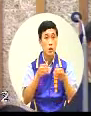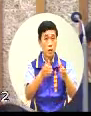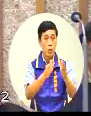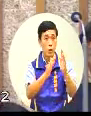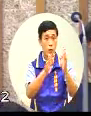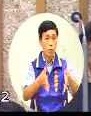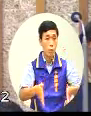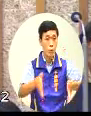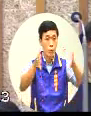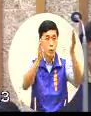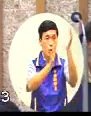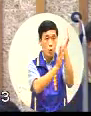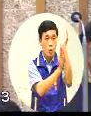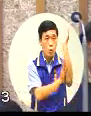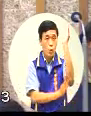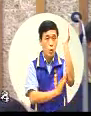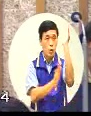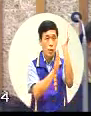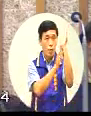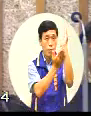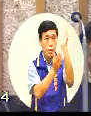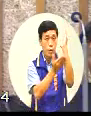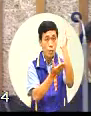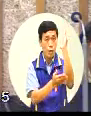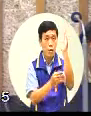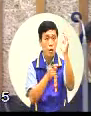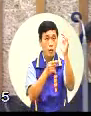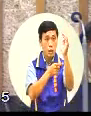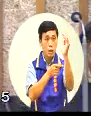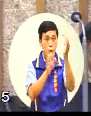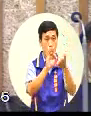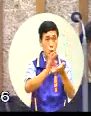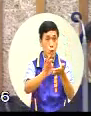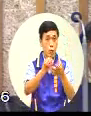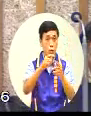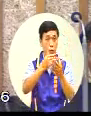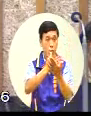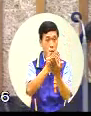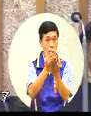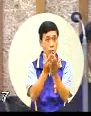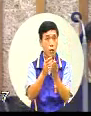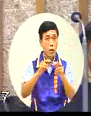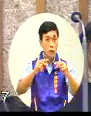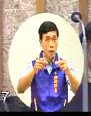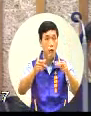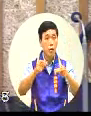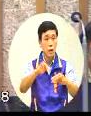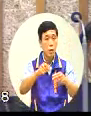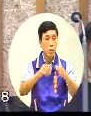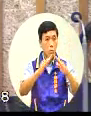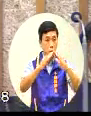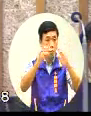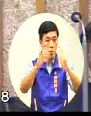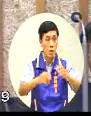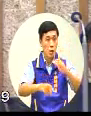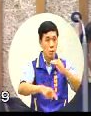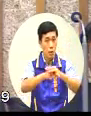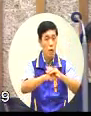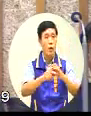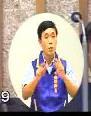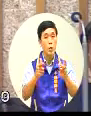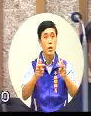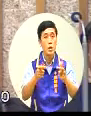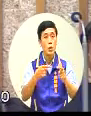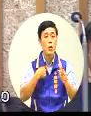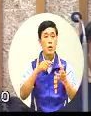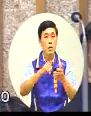砖外墙饰材的改变不是违建行为啦，哦，简单说就是